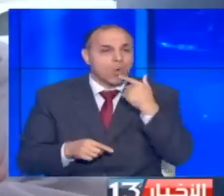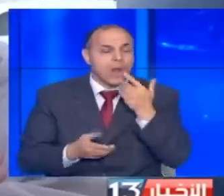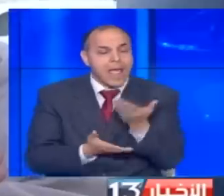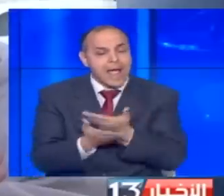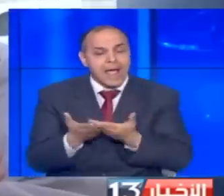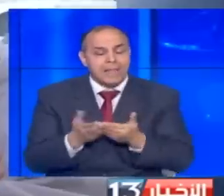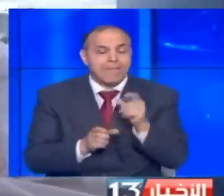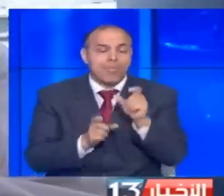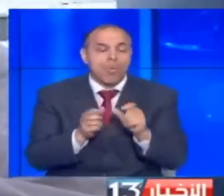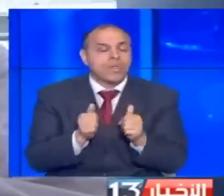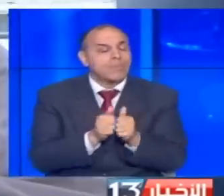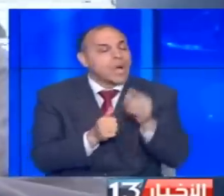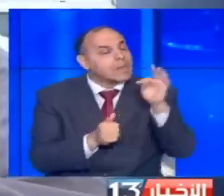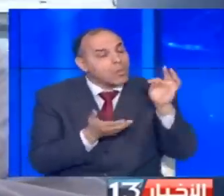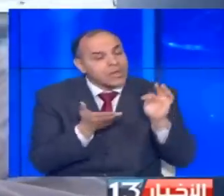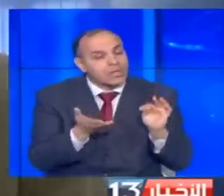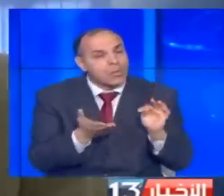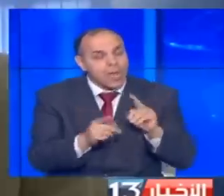المواطن